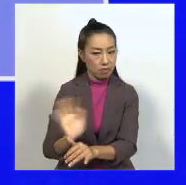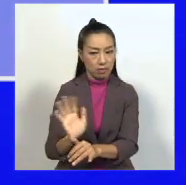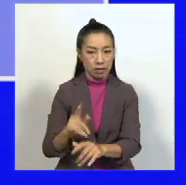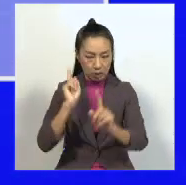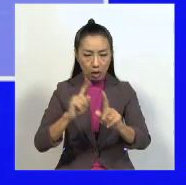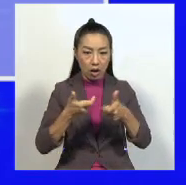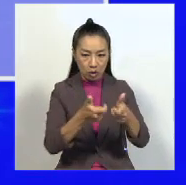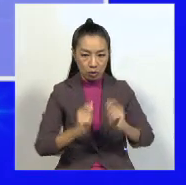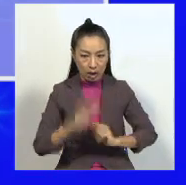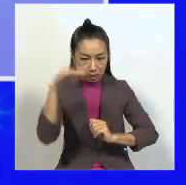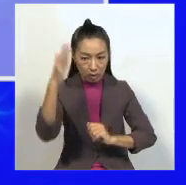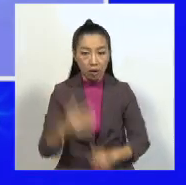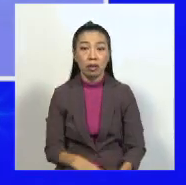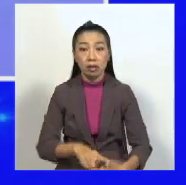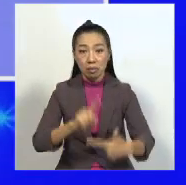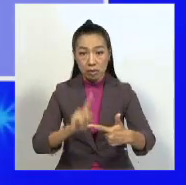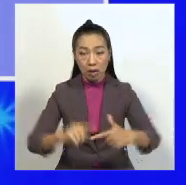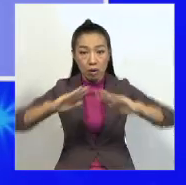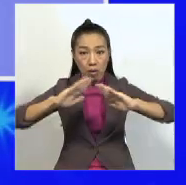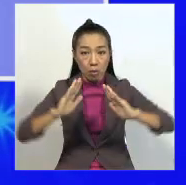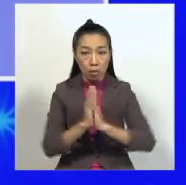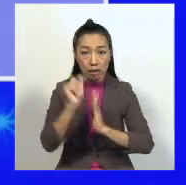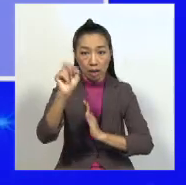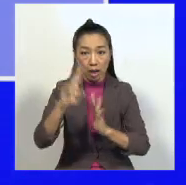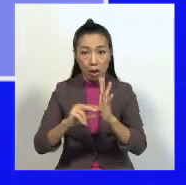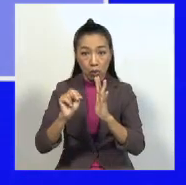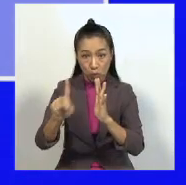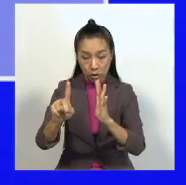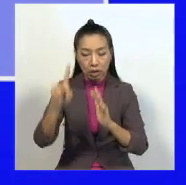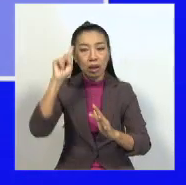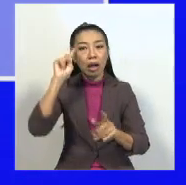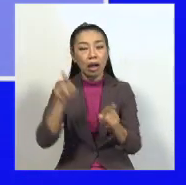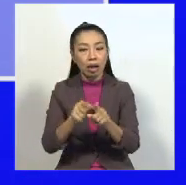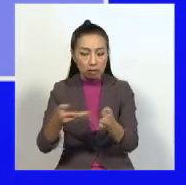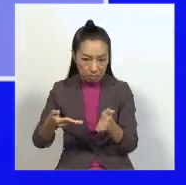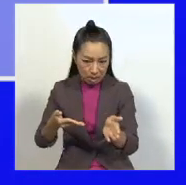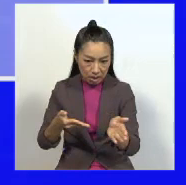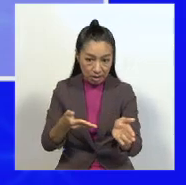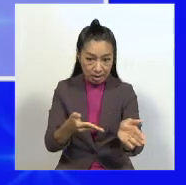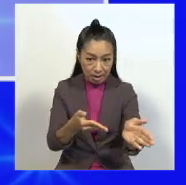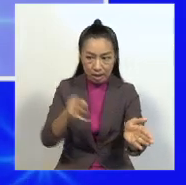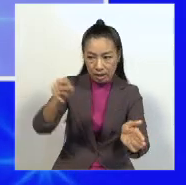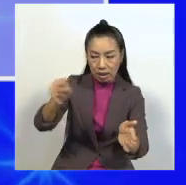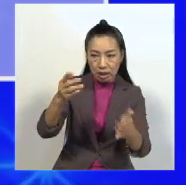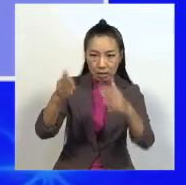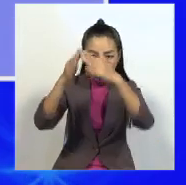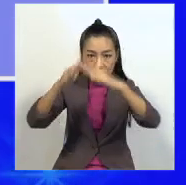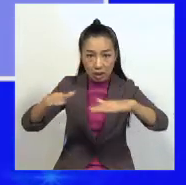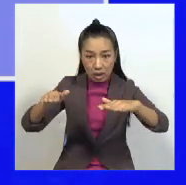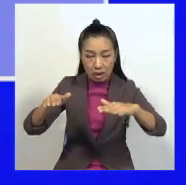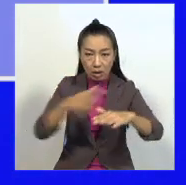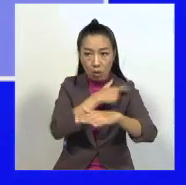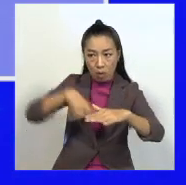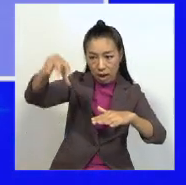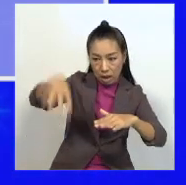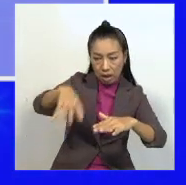ามราชวรมหาวิหารจะได้ฉากหลังเป็นแนวเฉียงของพระบรมมหาราชวังมหาวิทยาลัยธรรมศาสตร์ท่าพระ